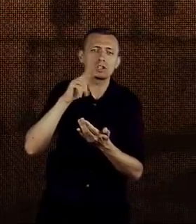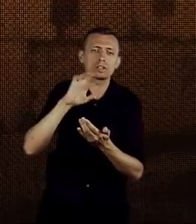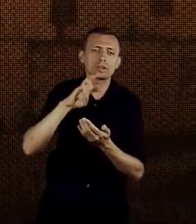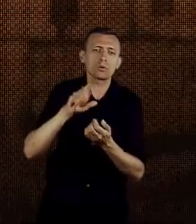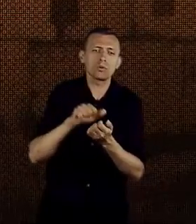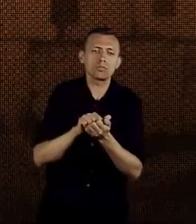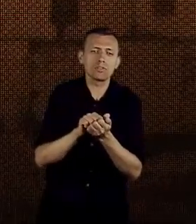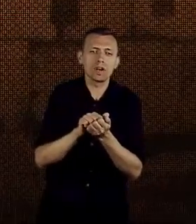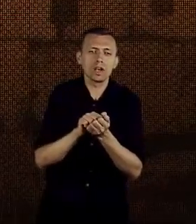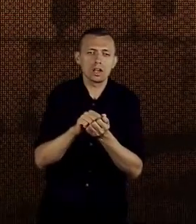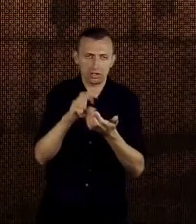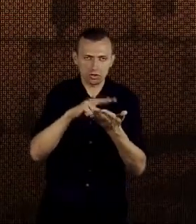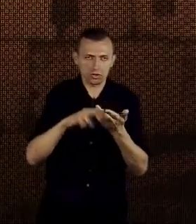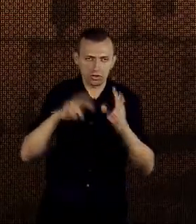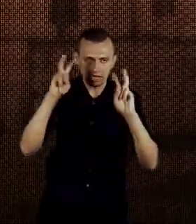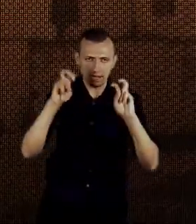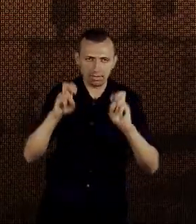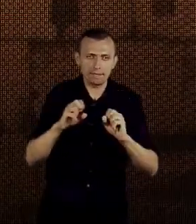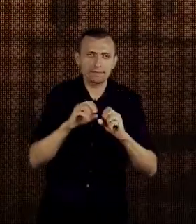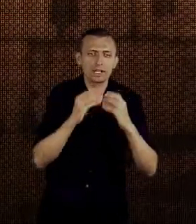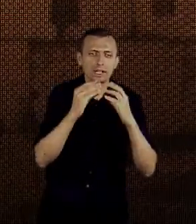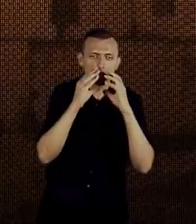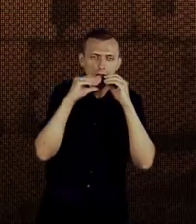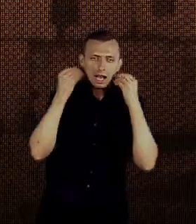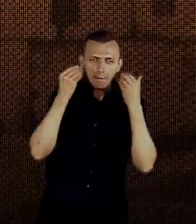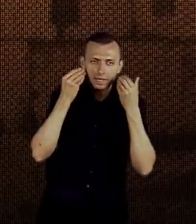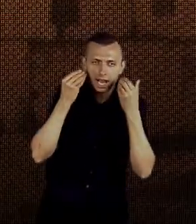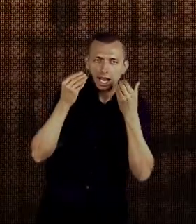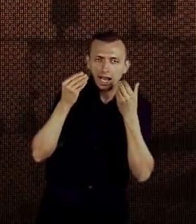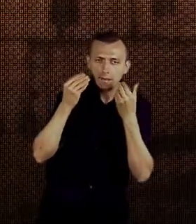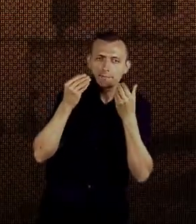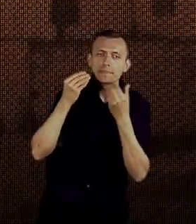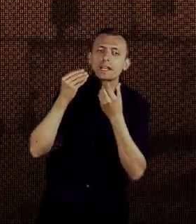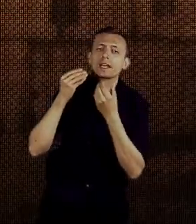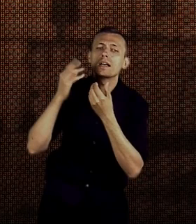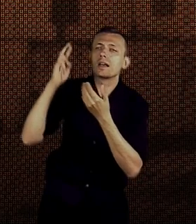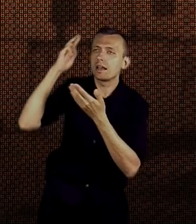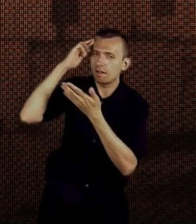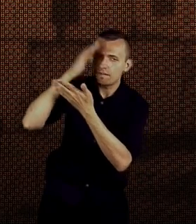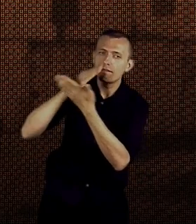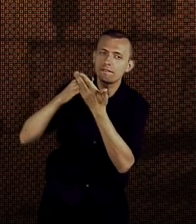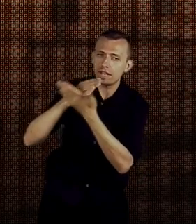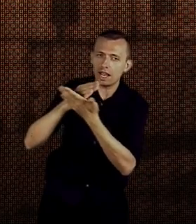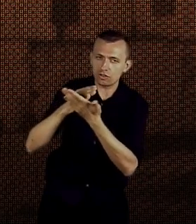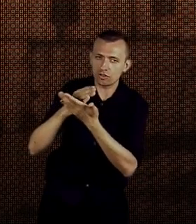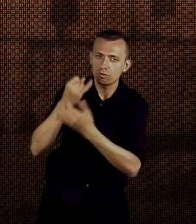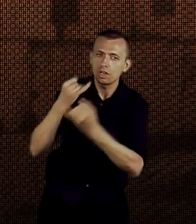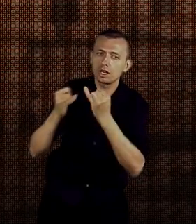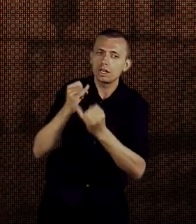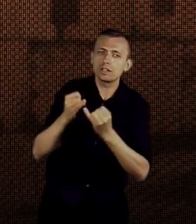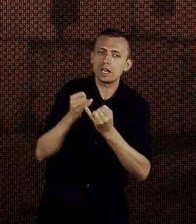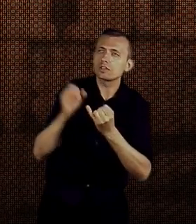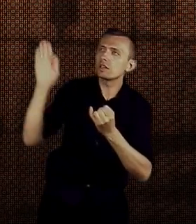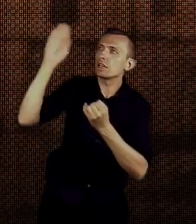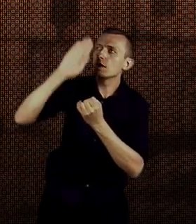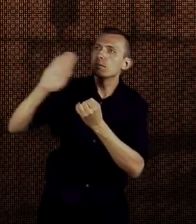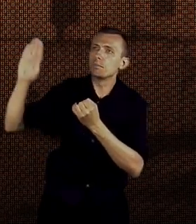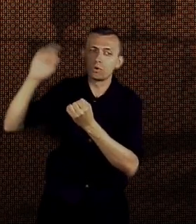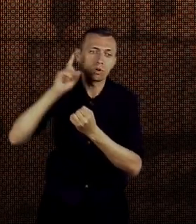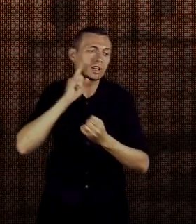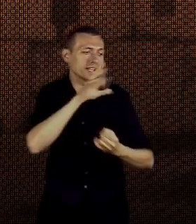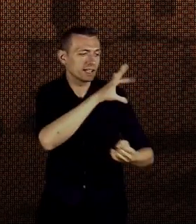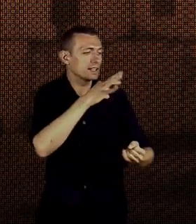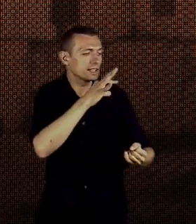Abraham wierzył, że nawet gdyby zabił własnego syna, Bóg wskrzesiłby go z martwych. Abraham